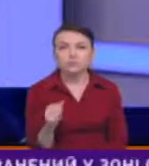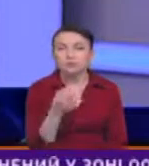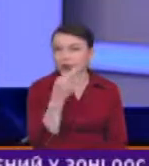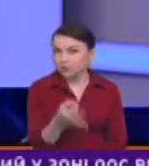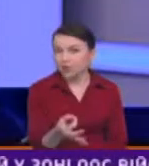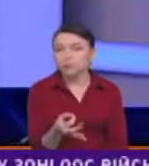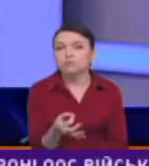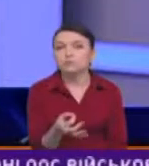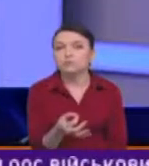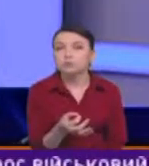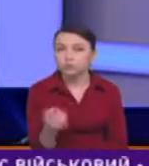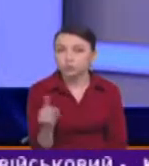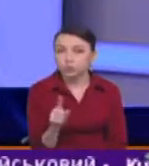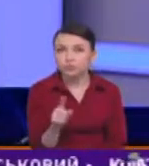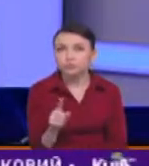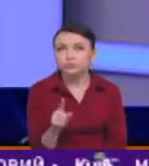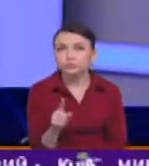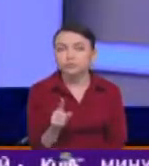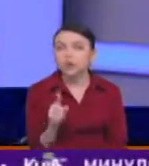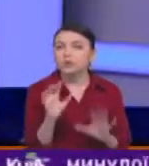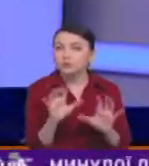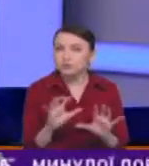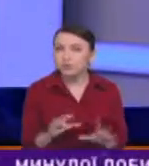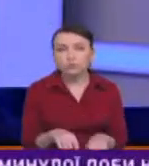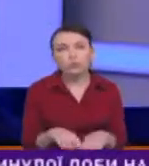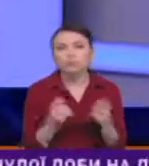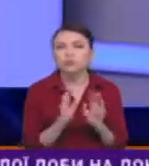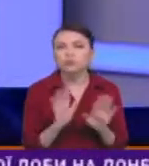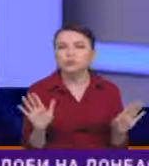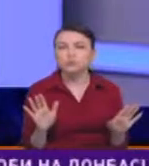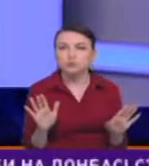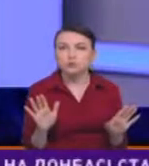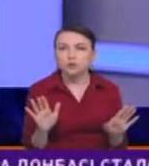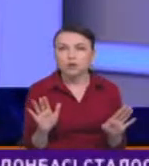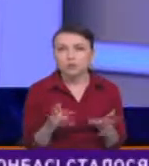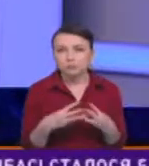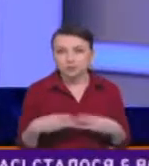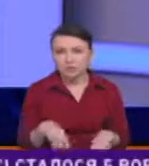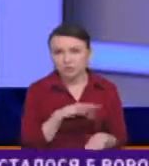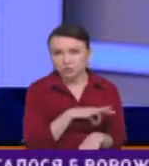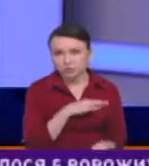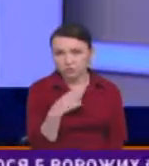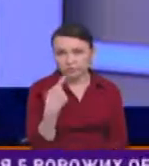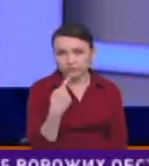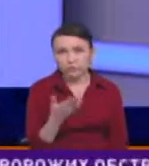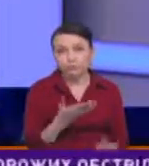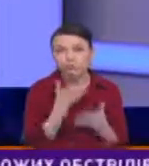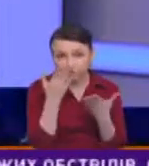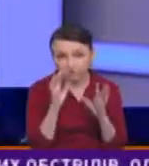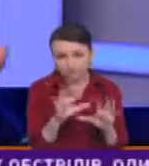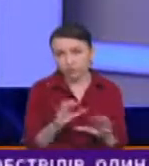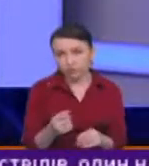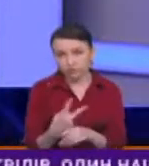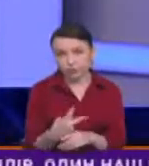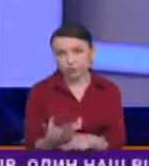сказав про те, що закон не порушен. І тут же Мін'юз говорить, так вибачайте, прочитаєте закон про